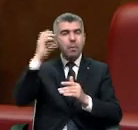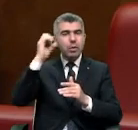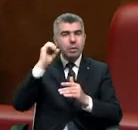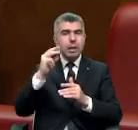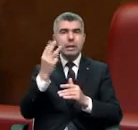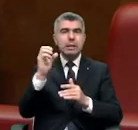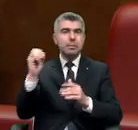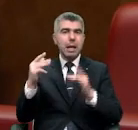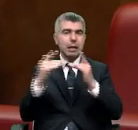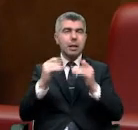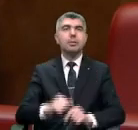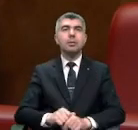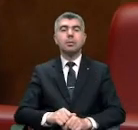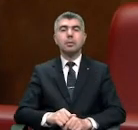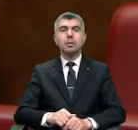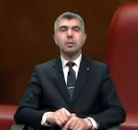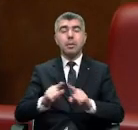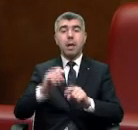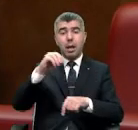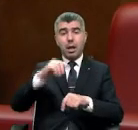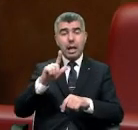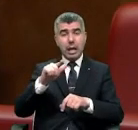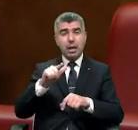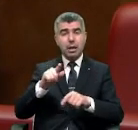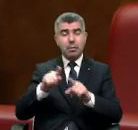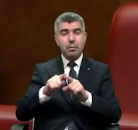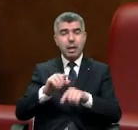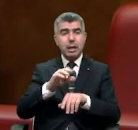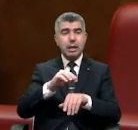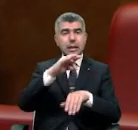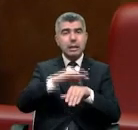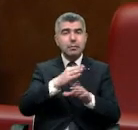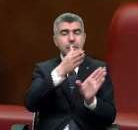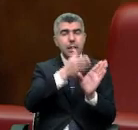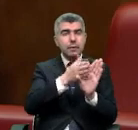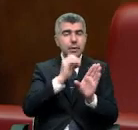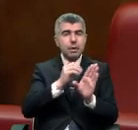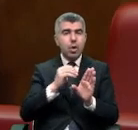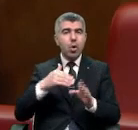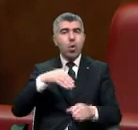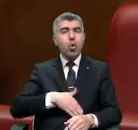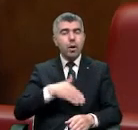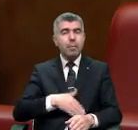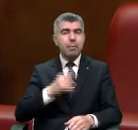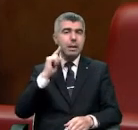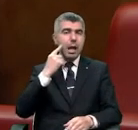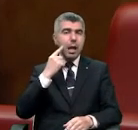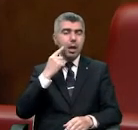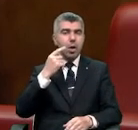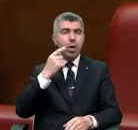وبرشيد 300 ساري. كذلك في طور الانجاز كاين مصالح ديال الطب النفسي في قلميم، في قصر الكبير، في